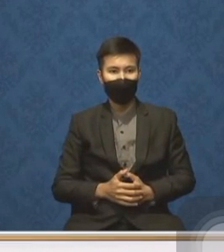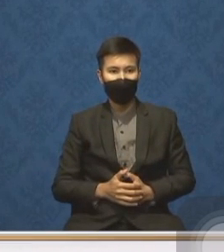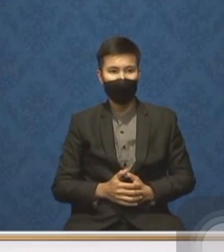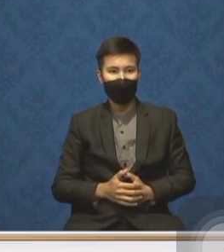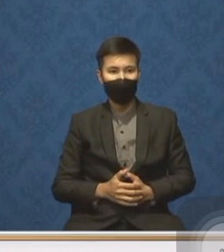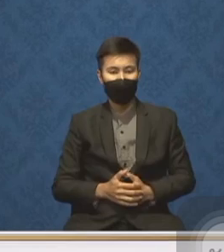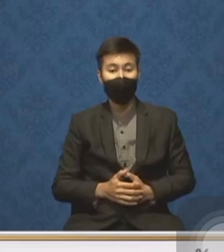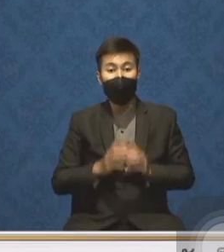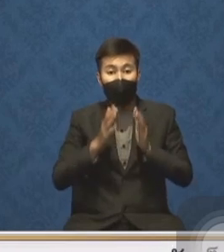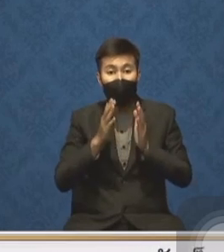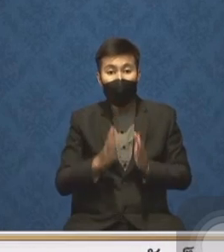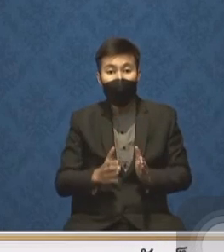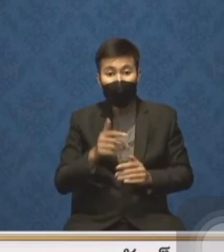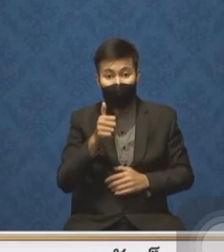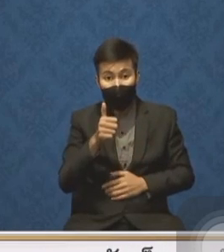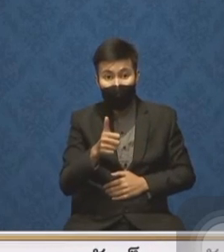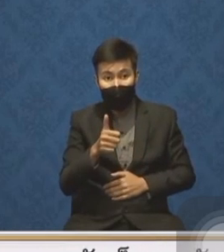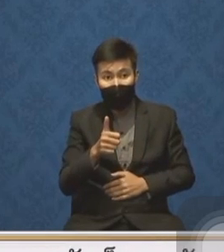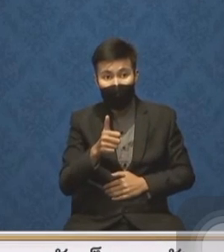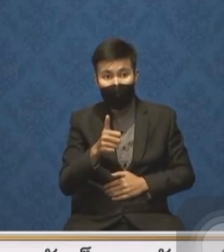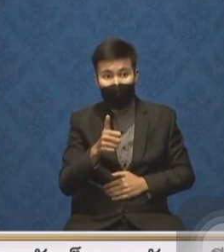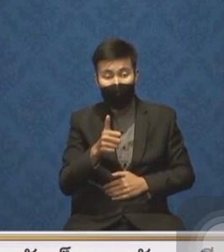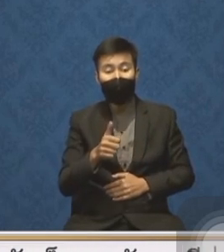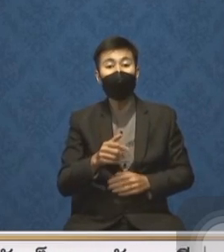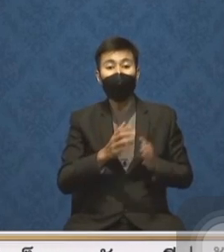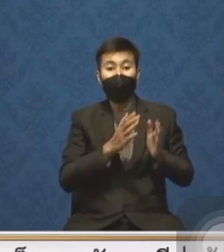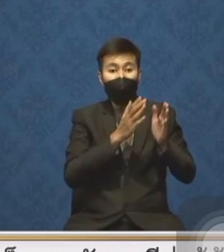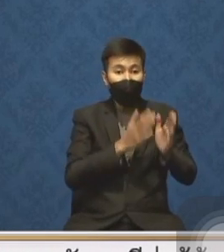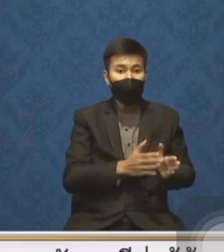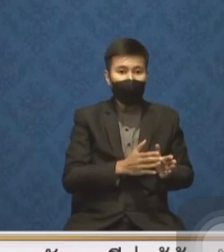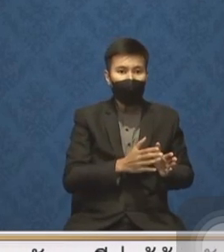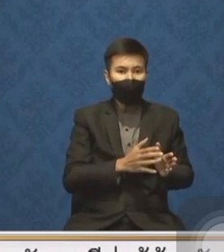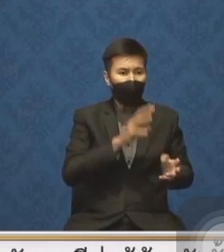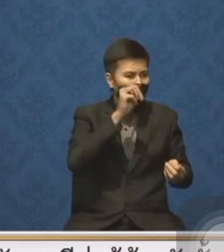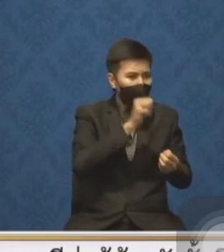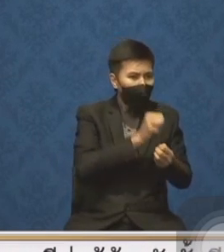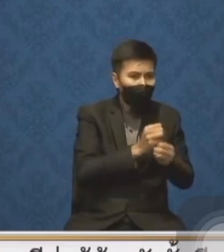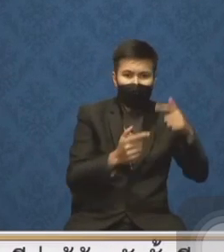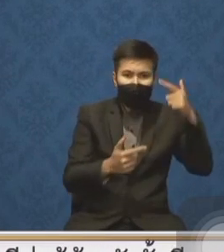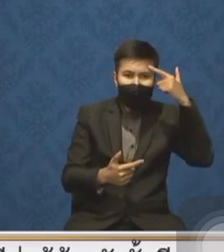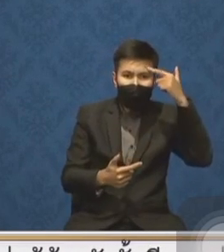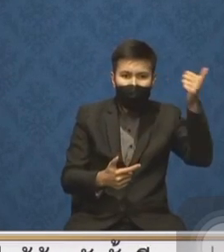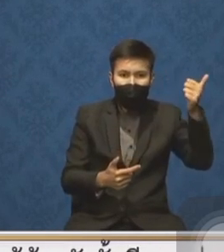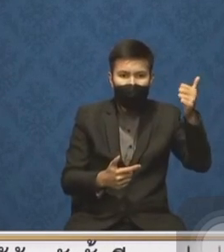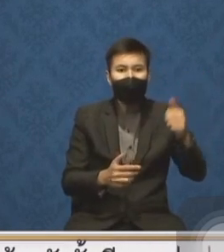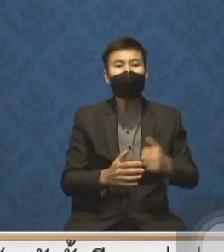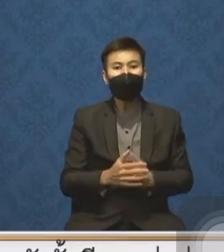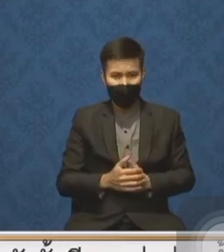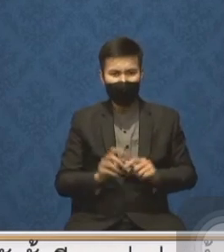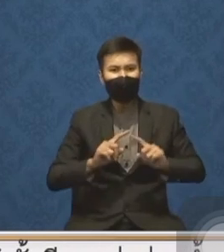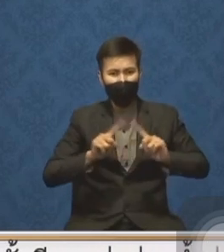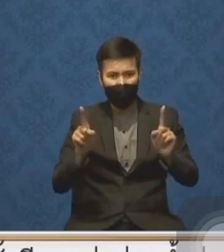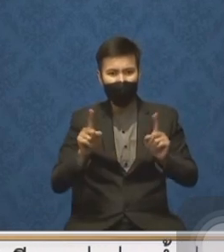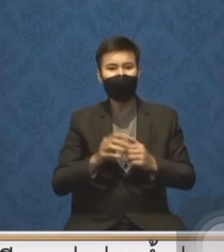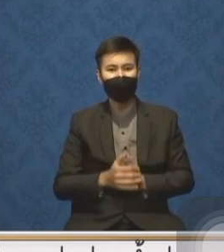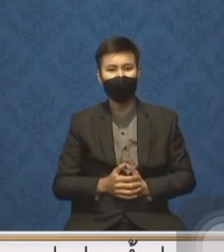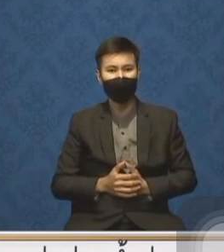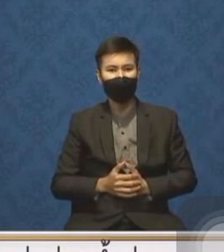ความเป็นคนดีกับความเป็นคนที่เหมาะสมในการบริหารงานนั้นมันแตกต่างกันนะครับแล้วก็ทัศนค